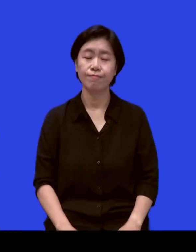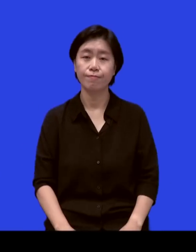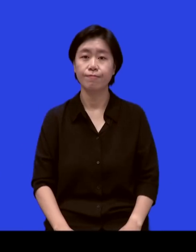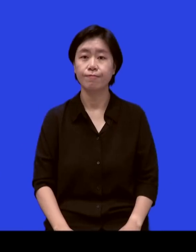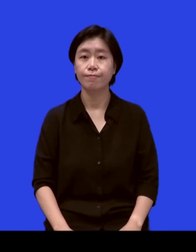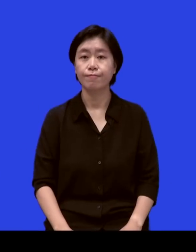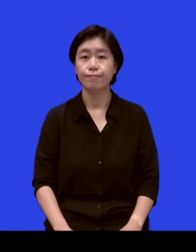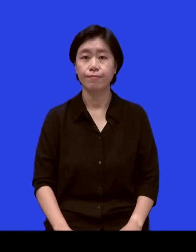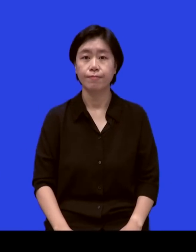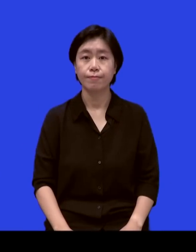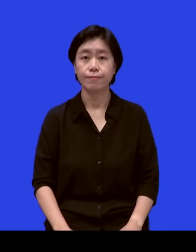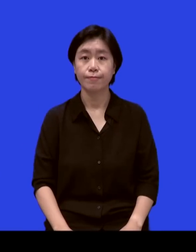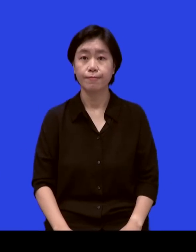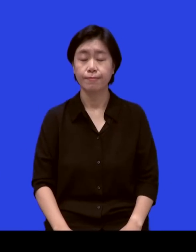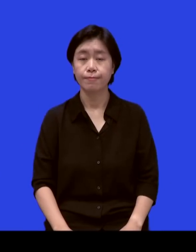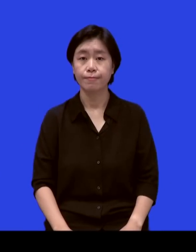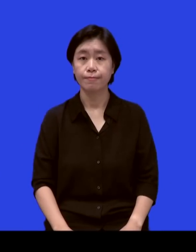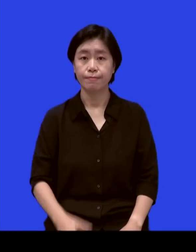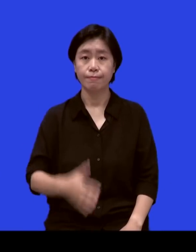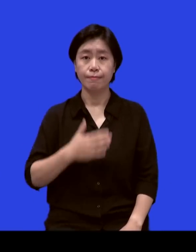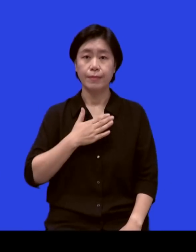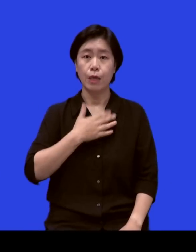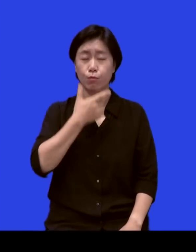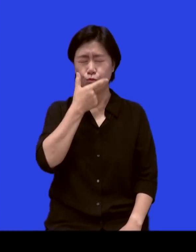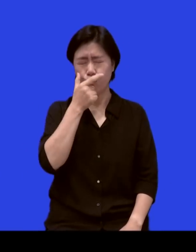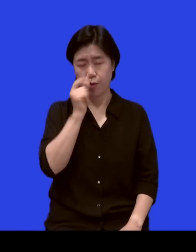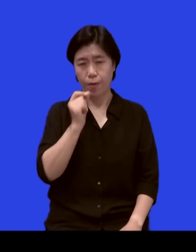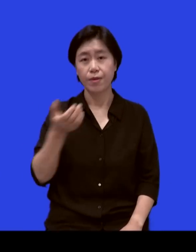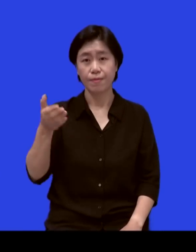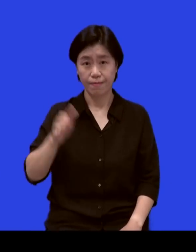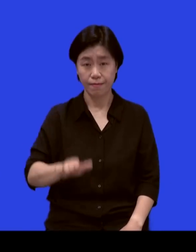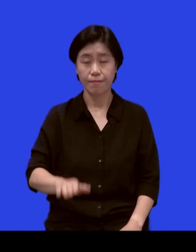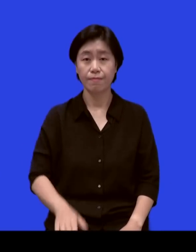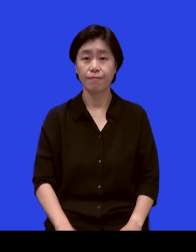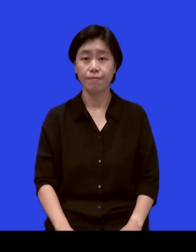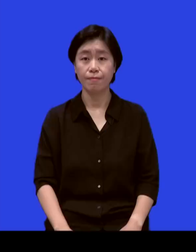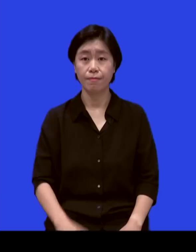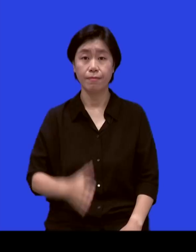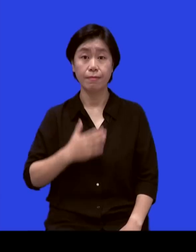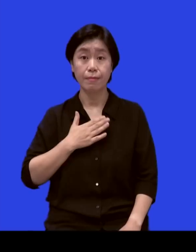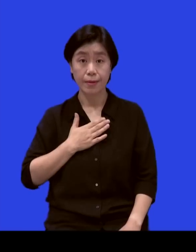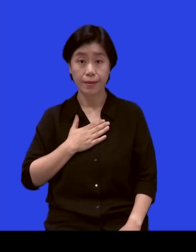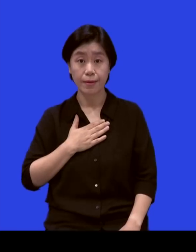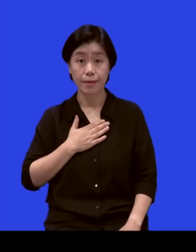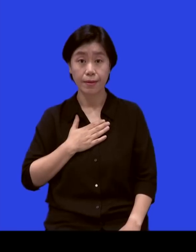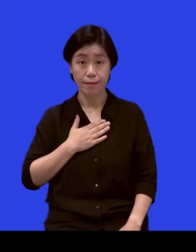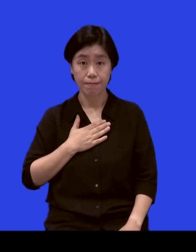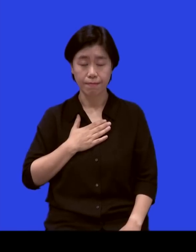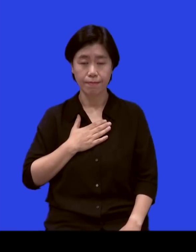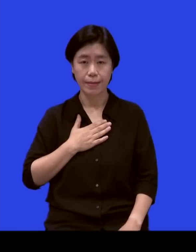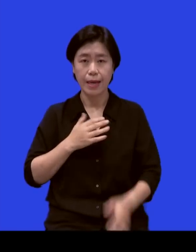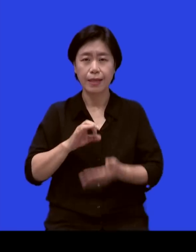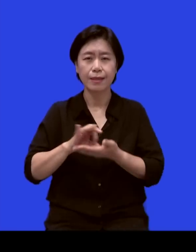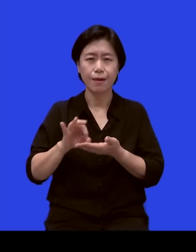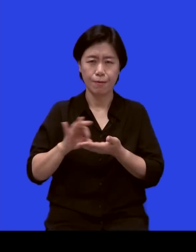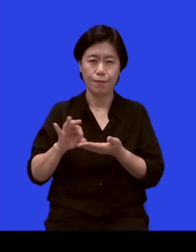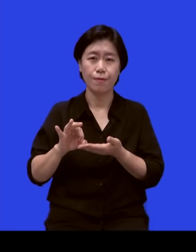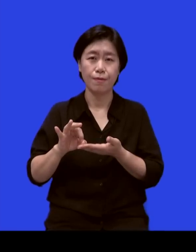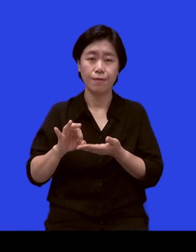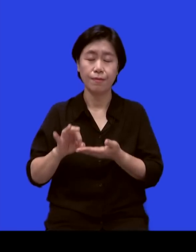하나님이 이제 부족하지만 아주 형편없지만 저의 발을 통해서 저의 네. 손을